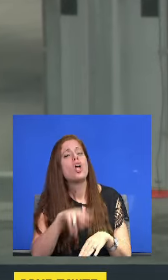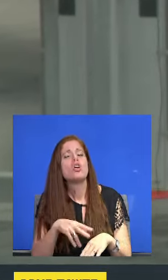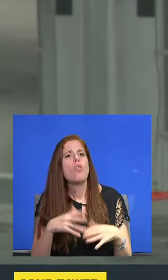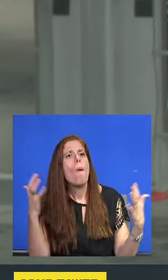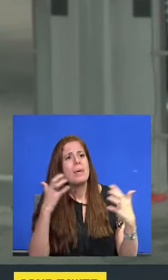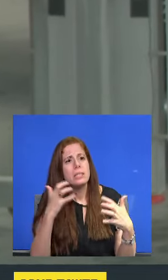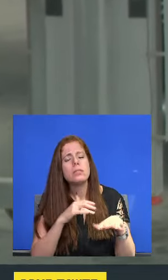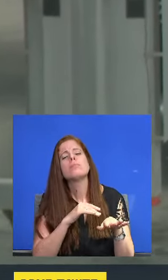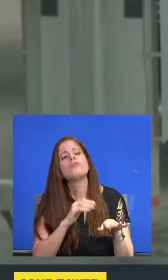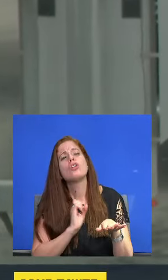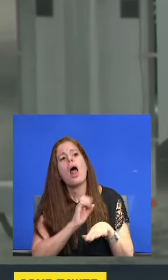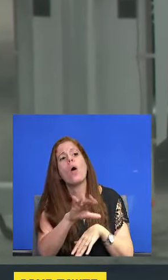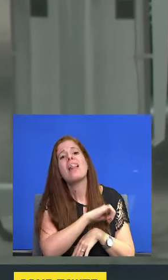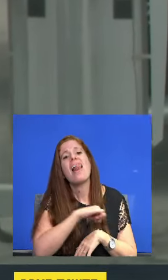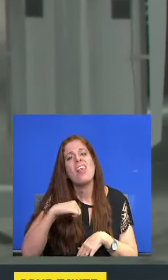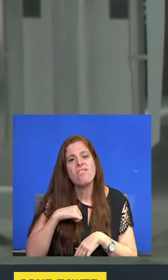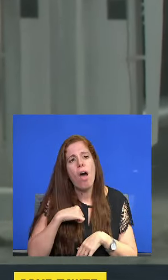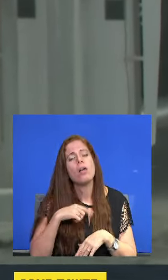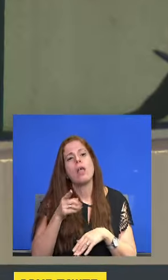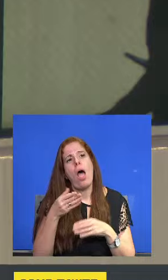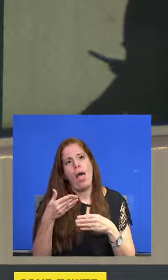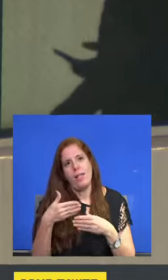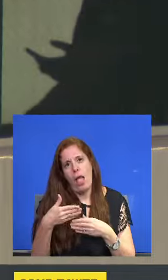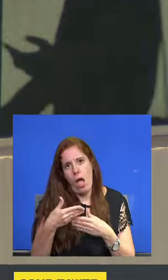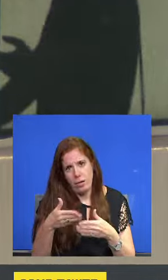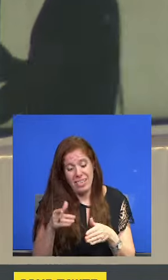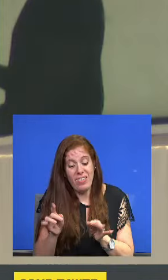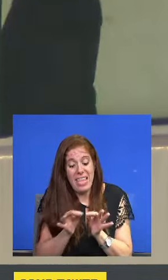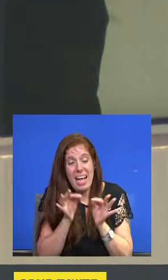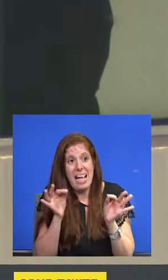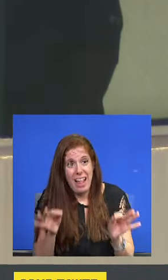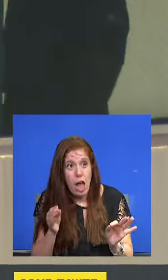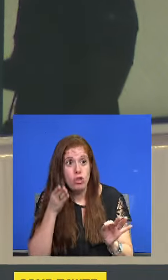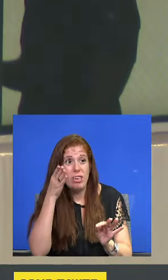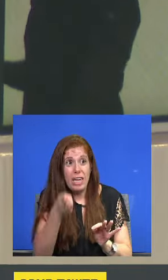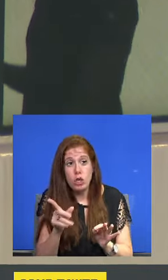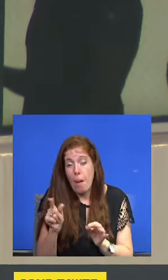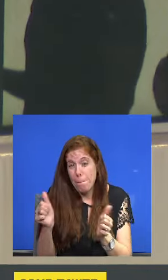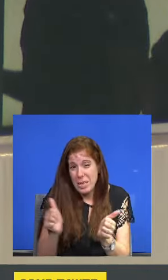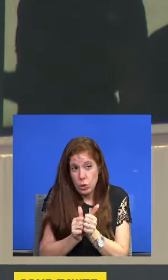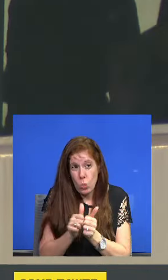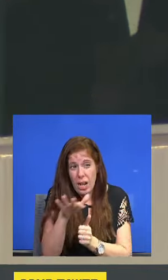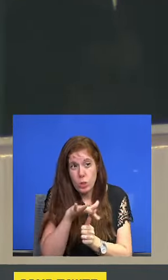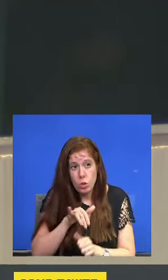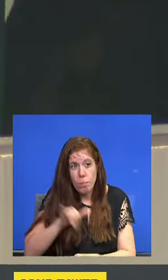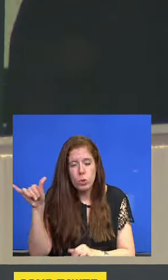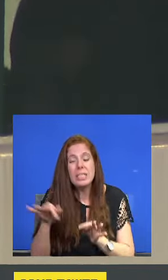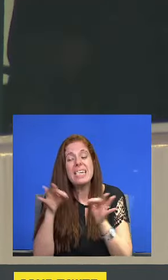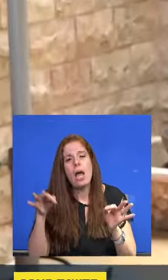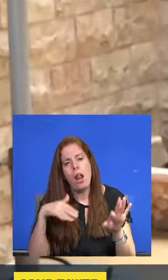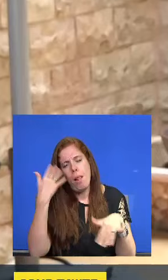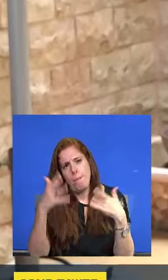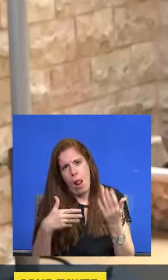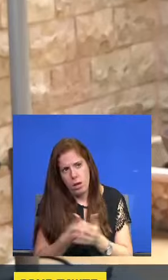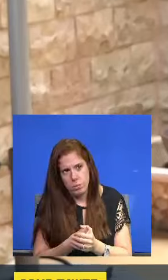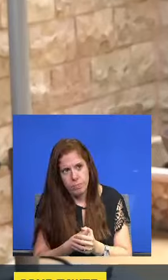ושלחה אותה לבד עד הגייט. אבל זה היה רק הפרומו. כשהגיעה לשם עם בן זוגה, לאזור המטוס, החלה בו סגה שלמה.